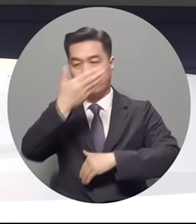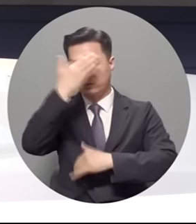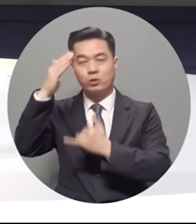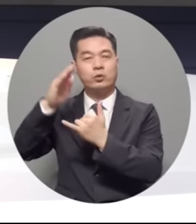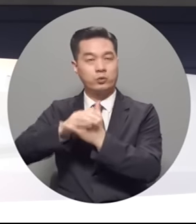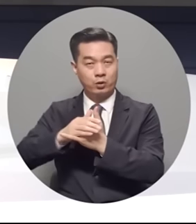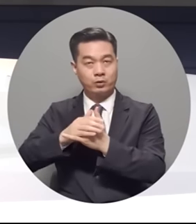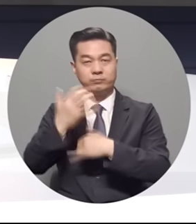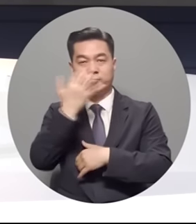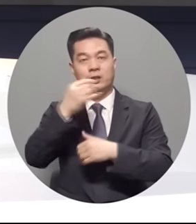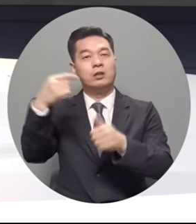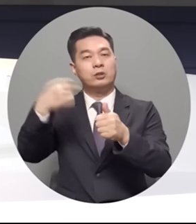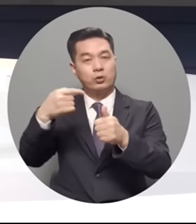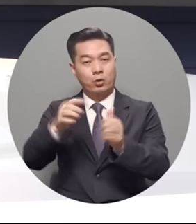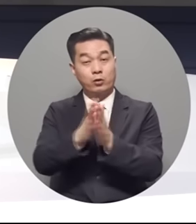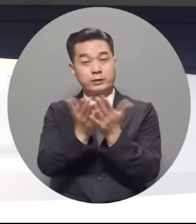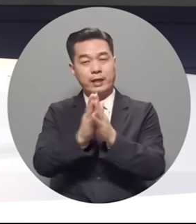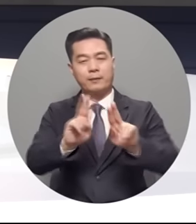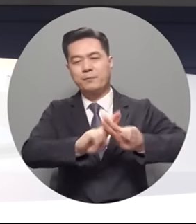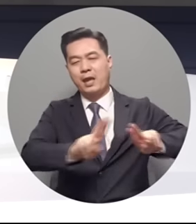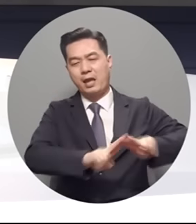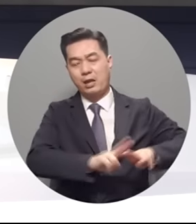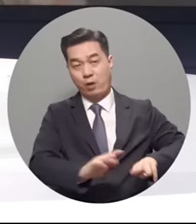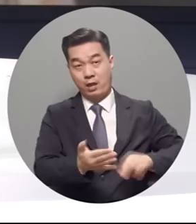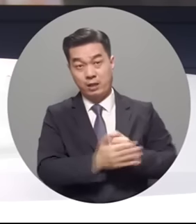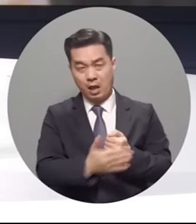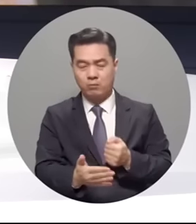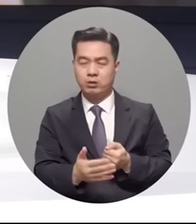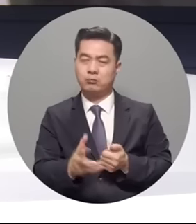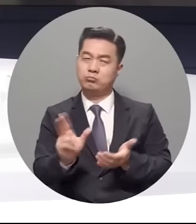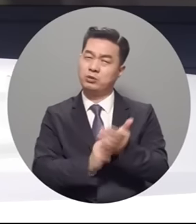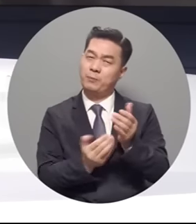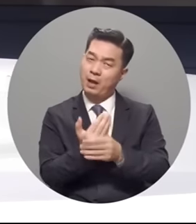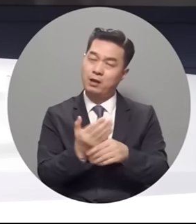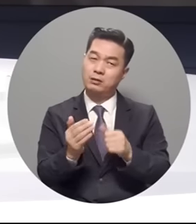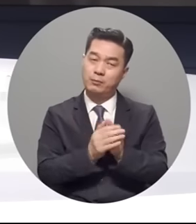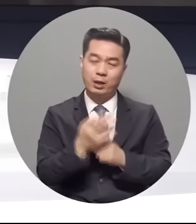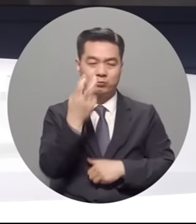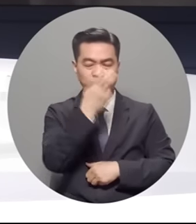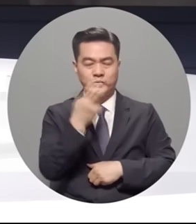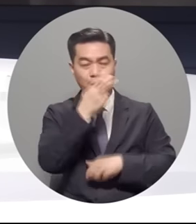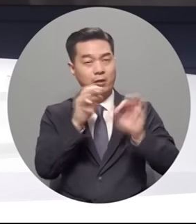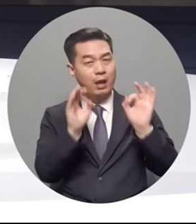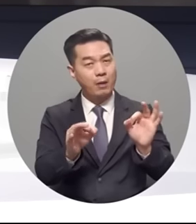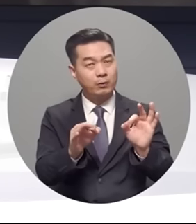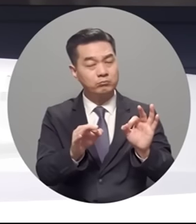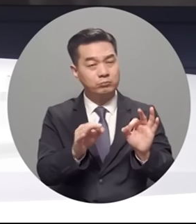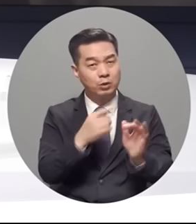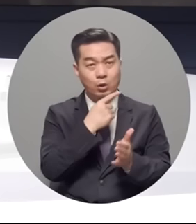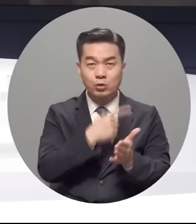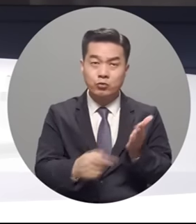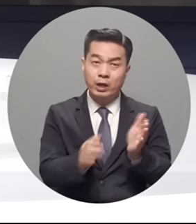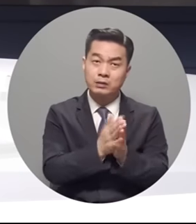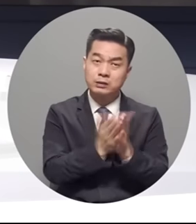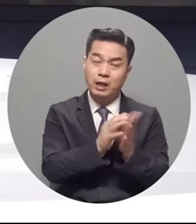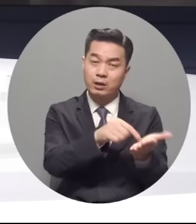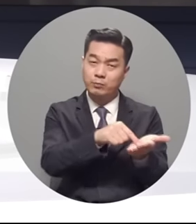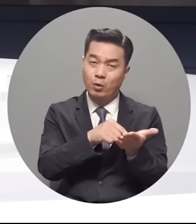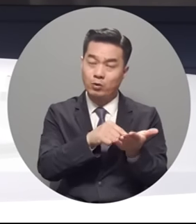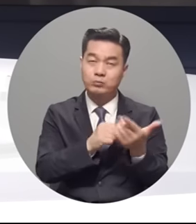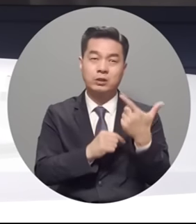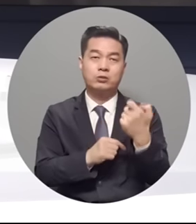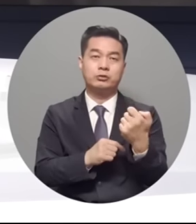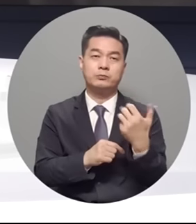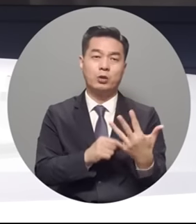폐기돼 논란이 일었는데요. 간행물 윤리위원회 심의 결과 이들이 유해 도서로 지목한 책 68권